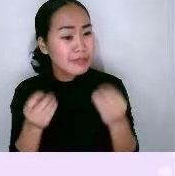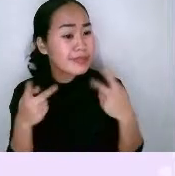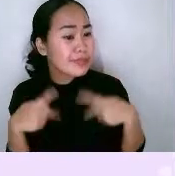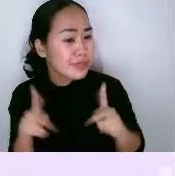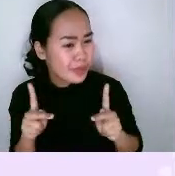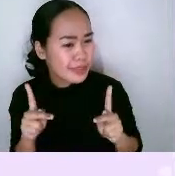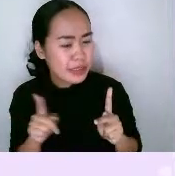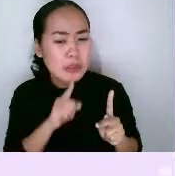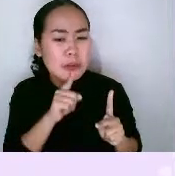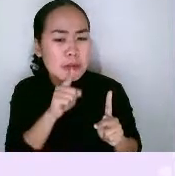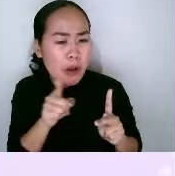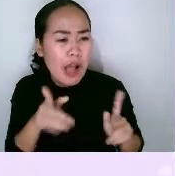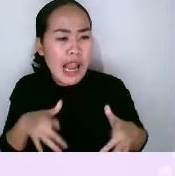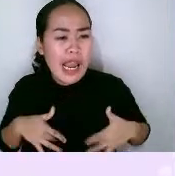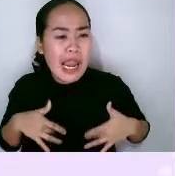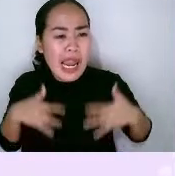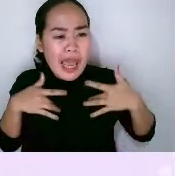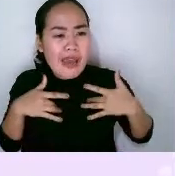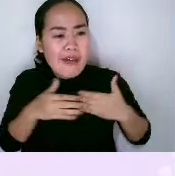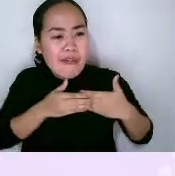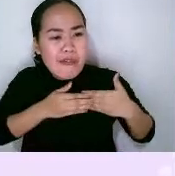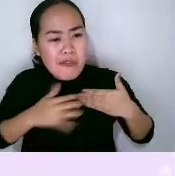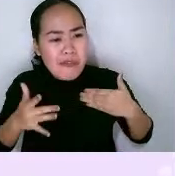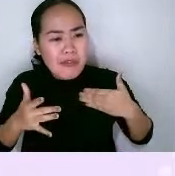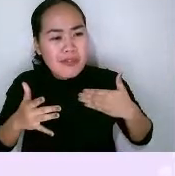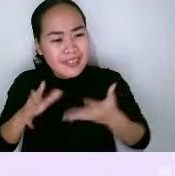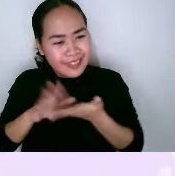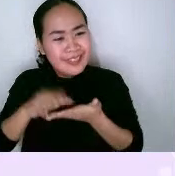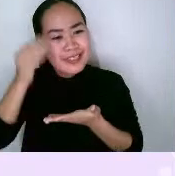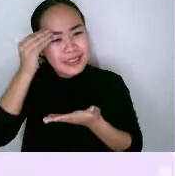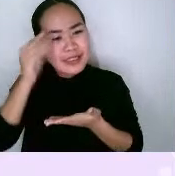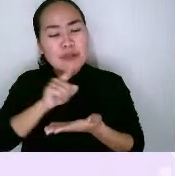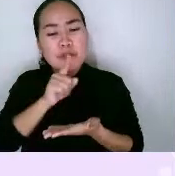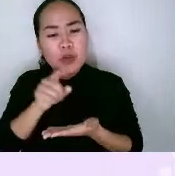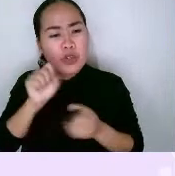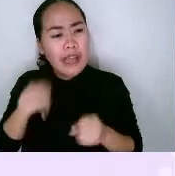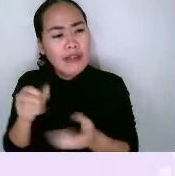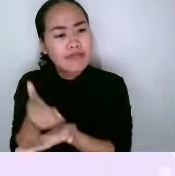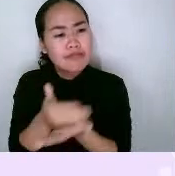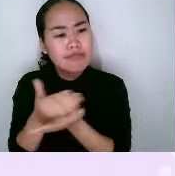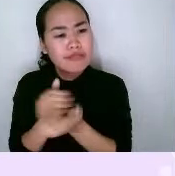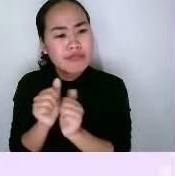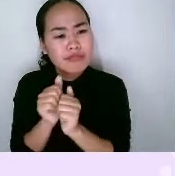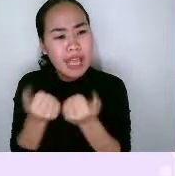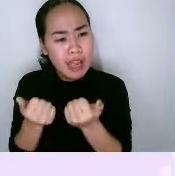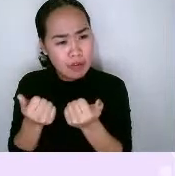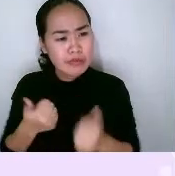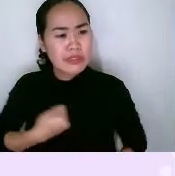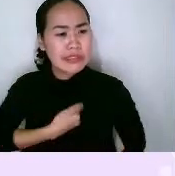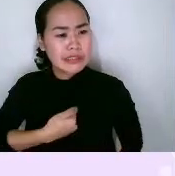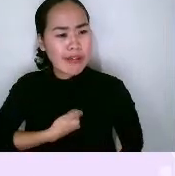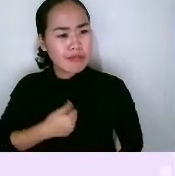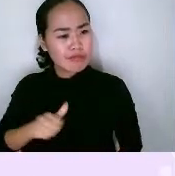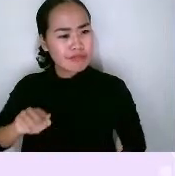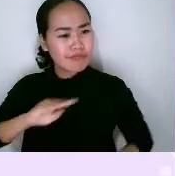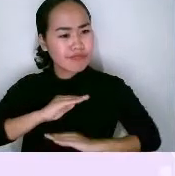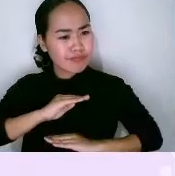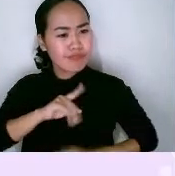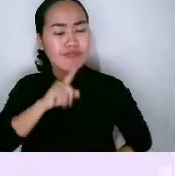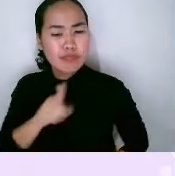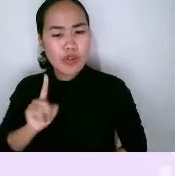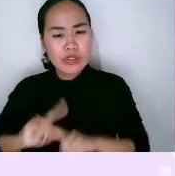lifelong learning. Kasi po, relevant skills contribute to self-sufficiency as well as contribute to our families, communities, and